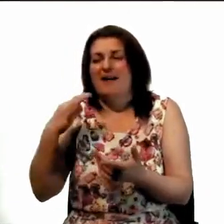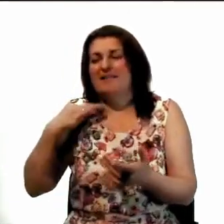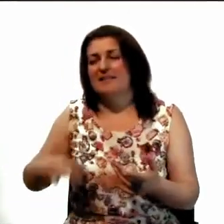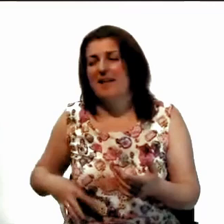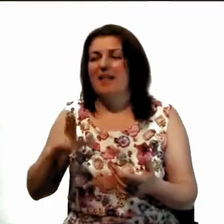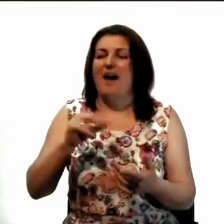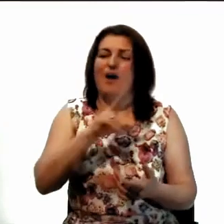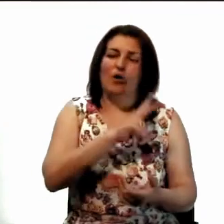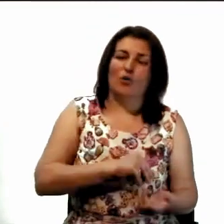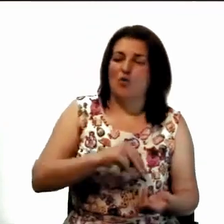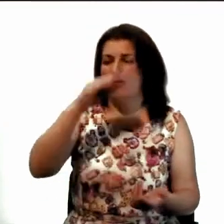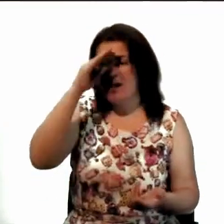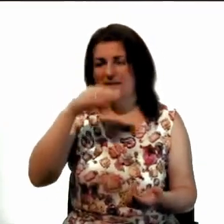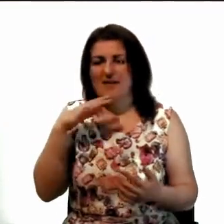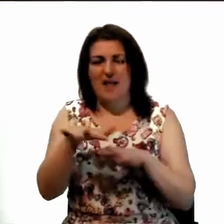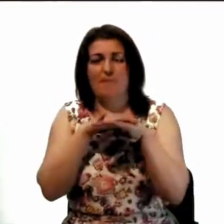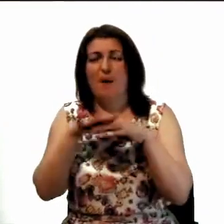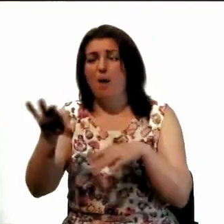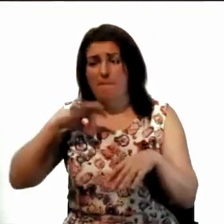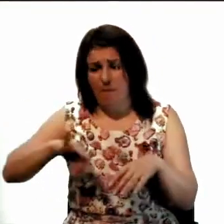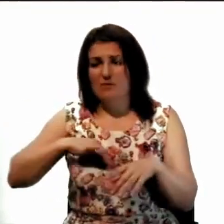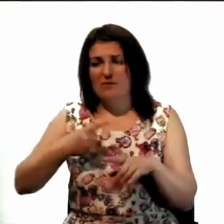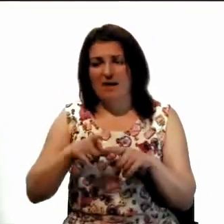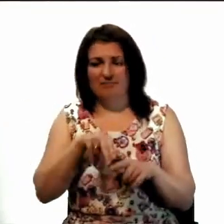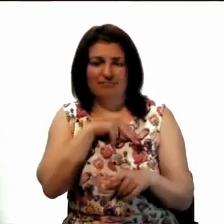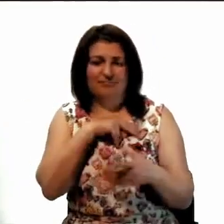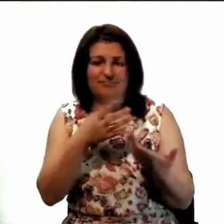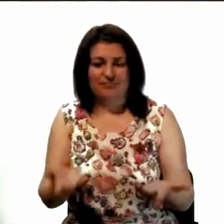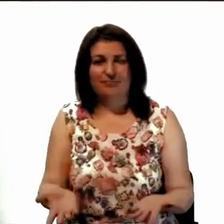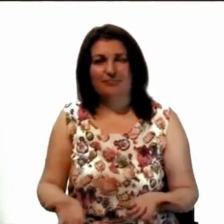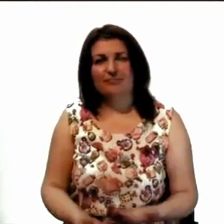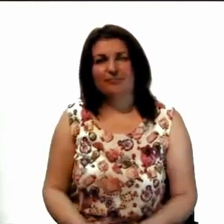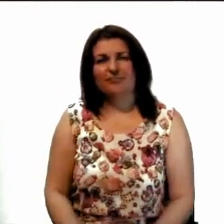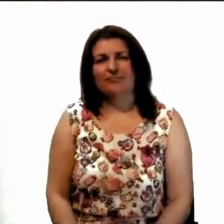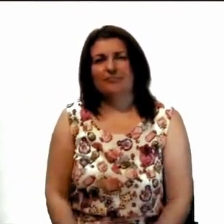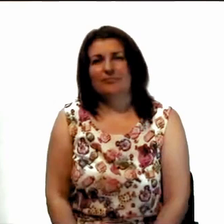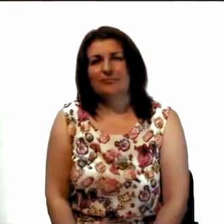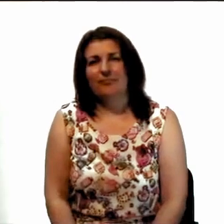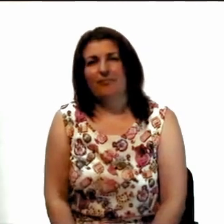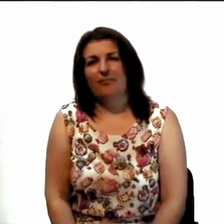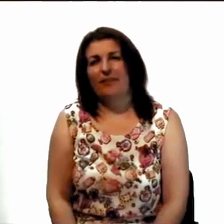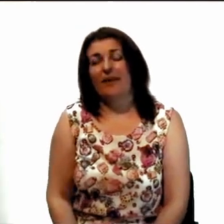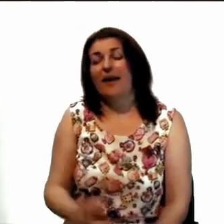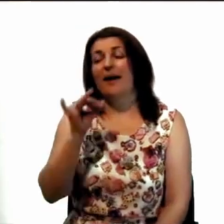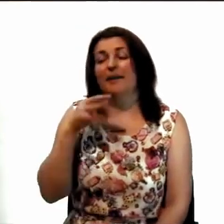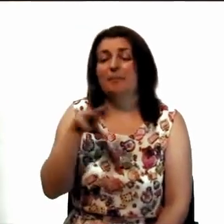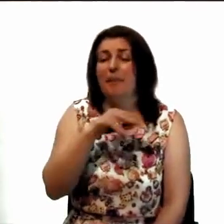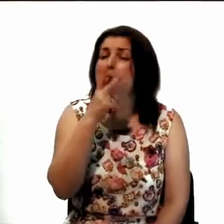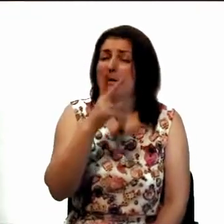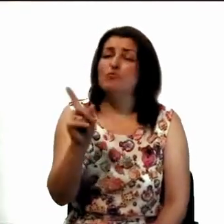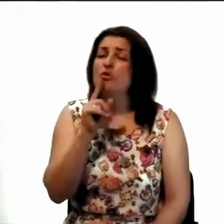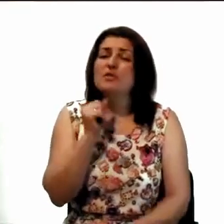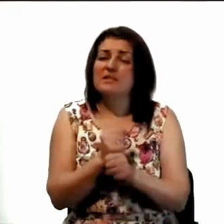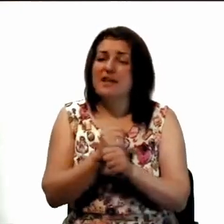Отца Небесного. Пользуйся этими привилегиями. И мы посмотрим, что